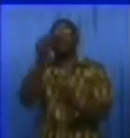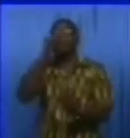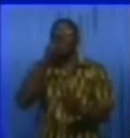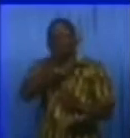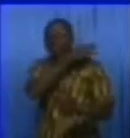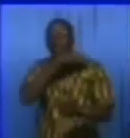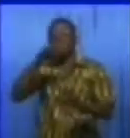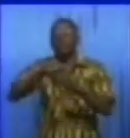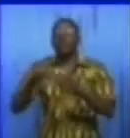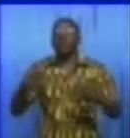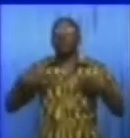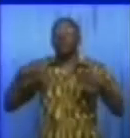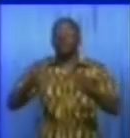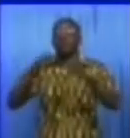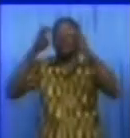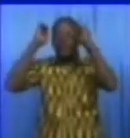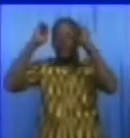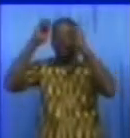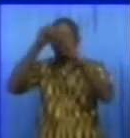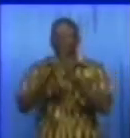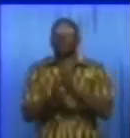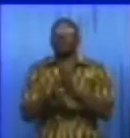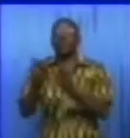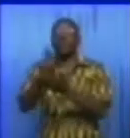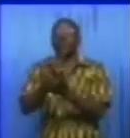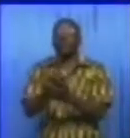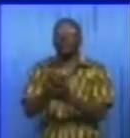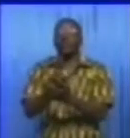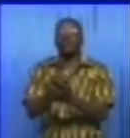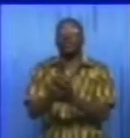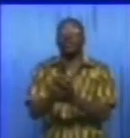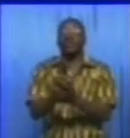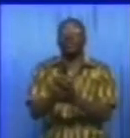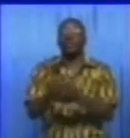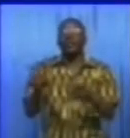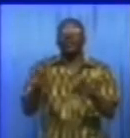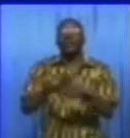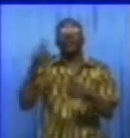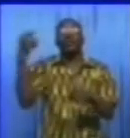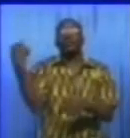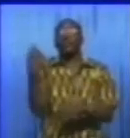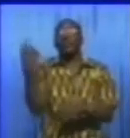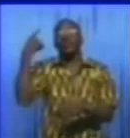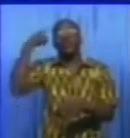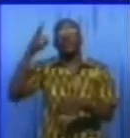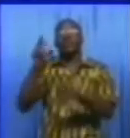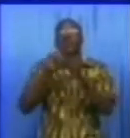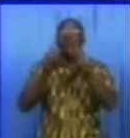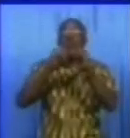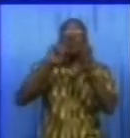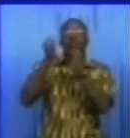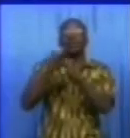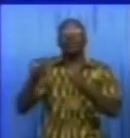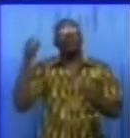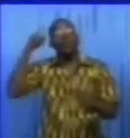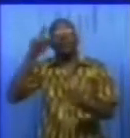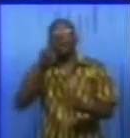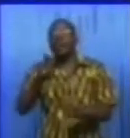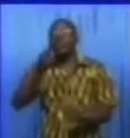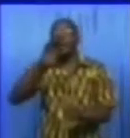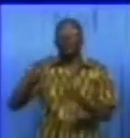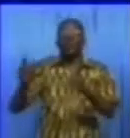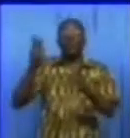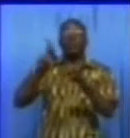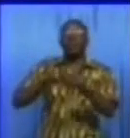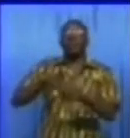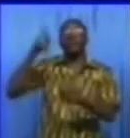santé et l'éducation. Adama Koulibaly. Comme de coutume, le dialogue de haut niveau entre le Burkina Faso et les PTF, partenaires